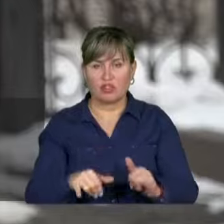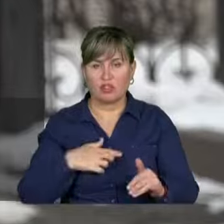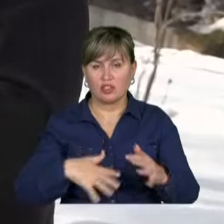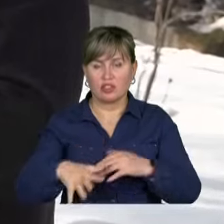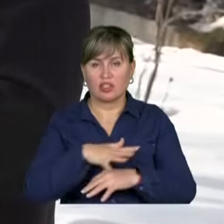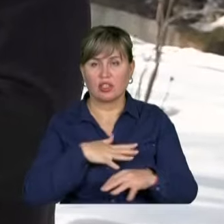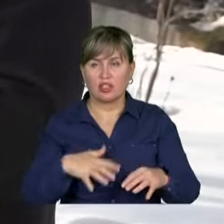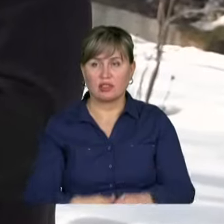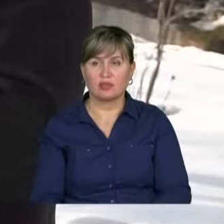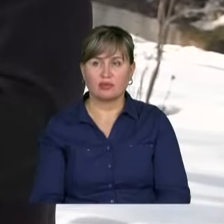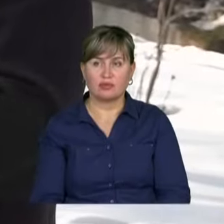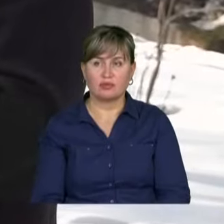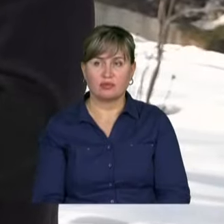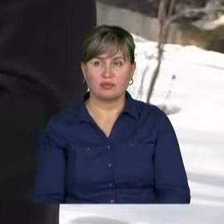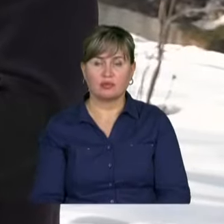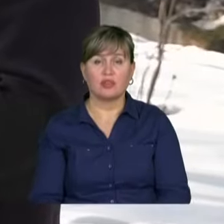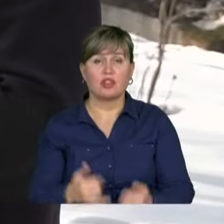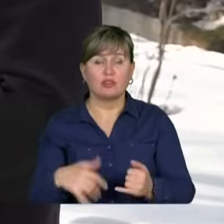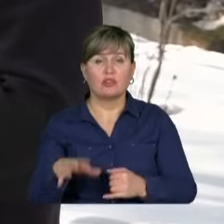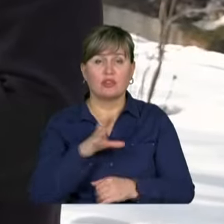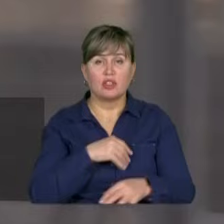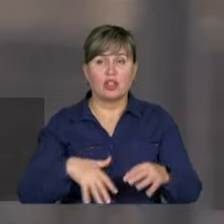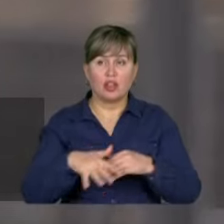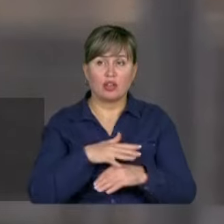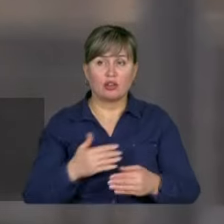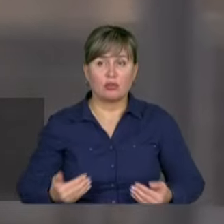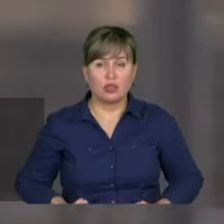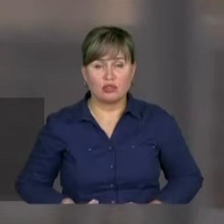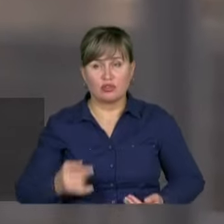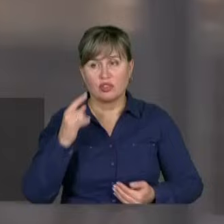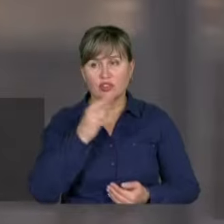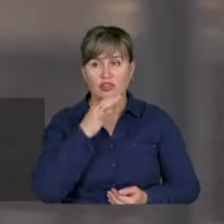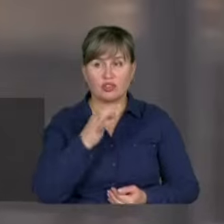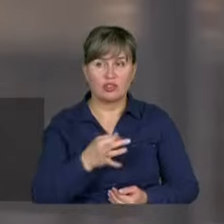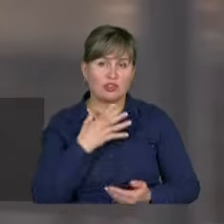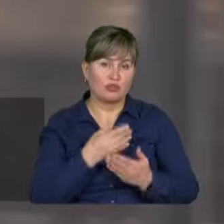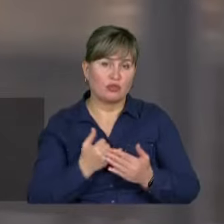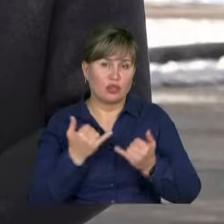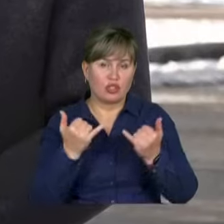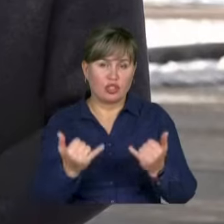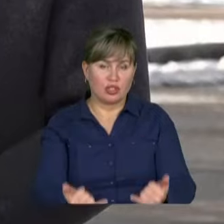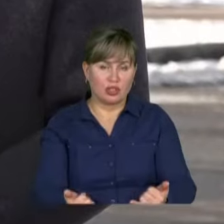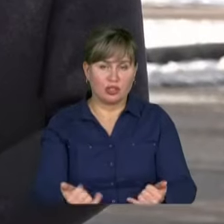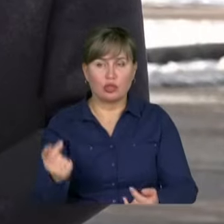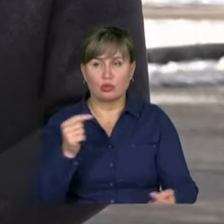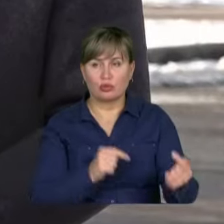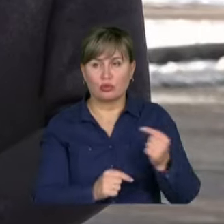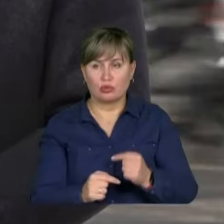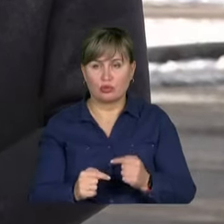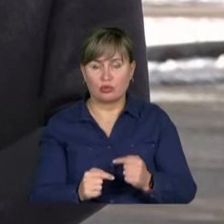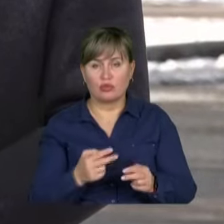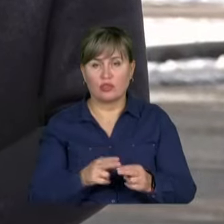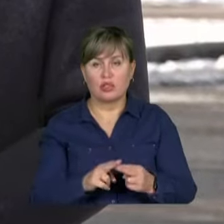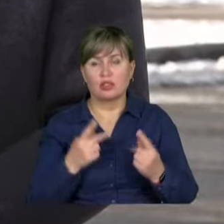страны. Сегодня все народы, проживающие в Казахстане, выражают свою признательность и уважение друг к другу. В